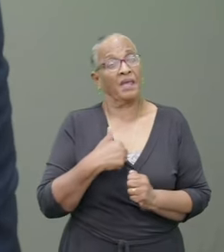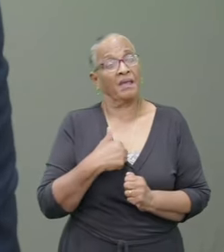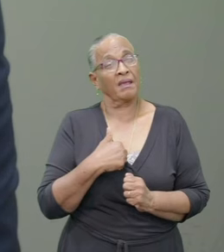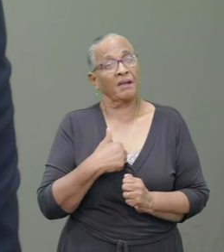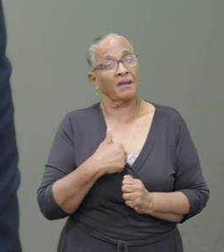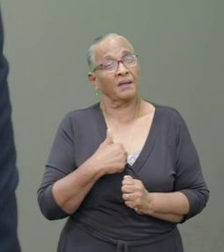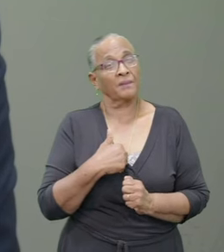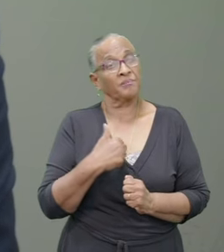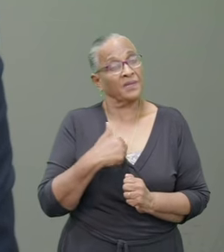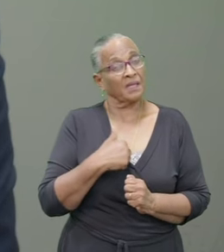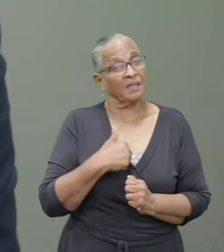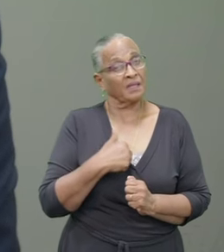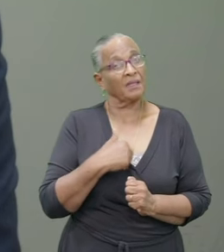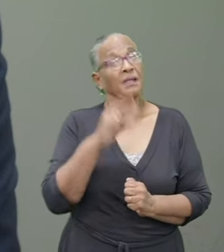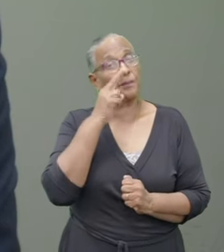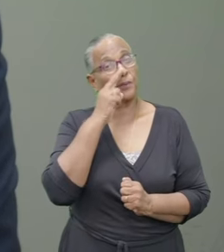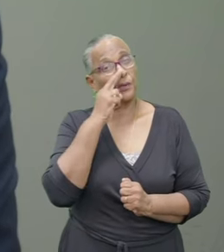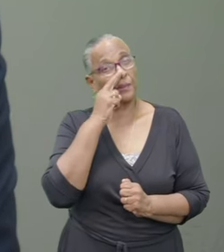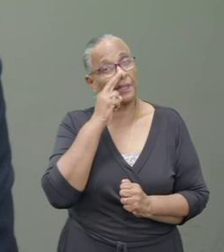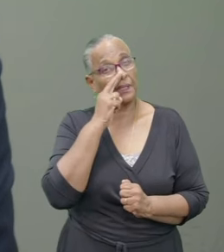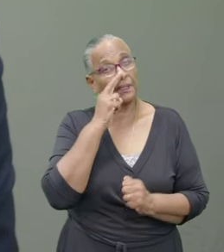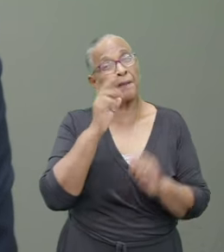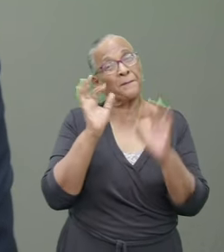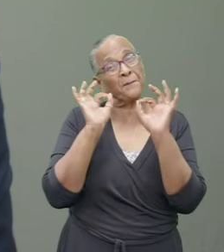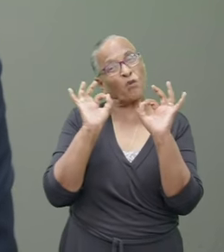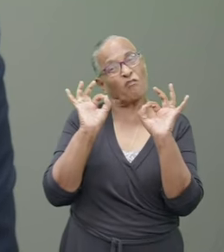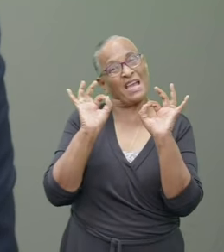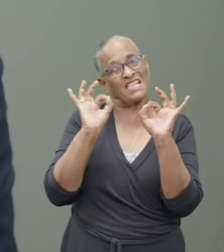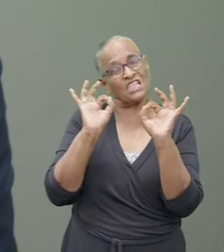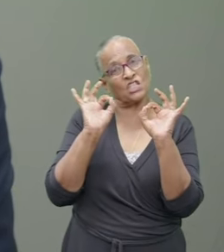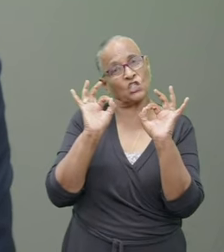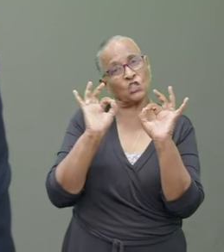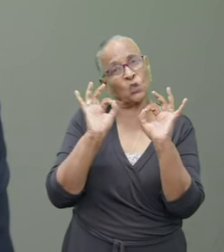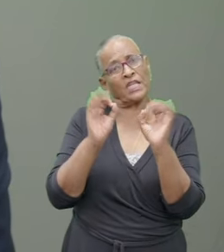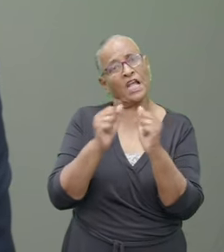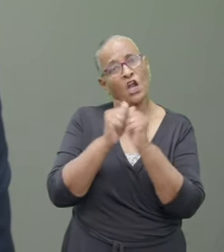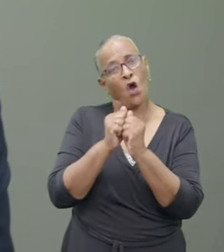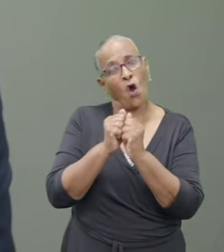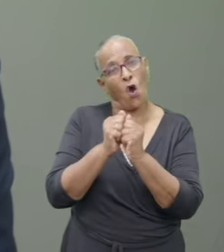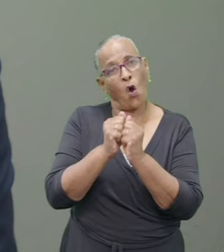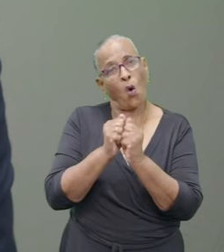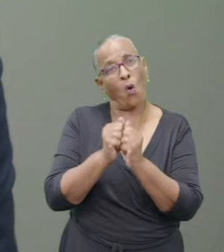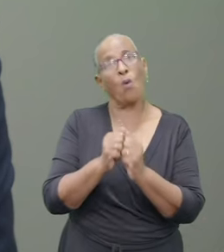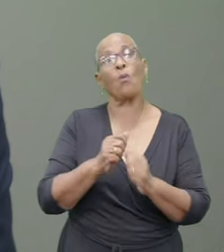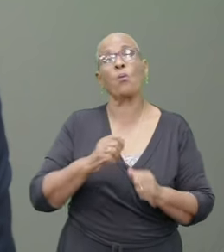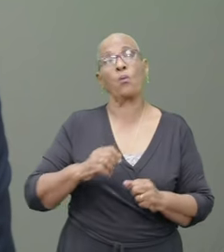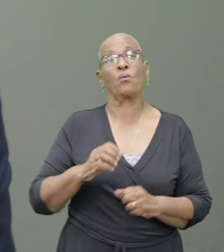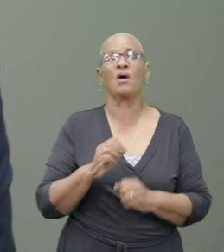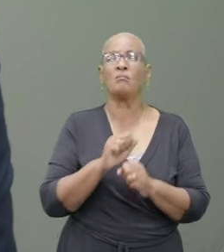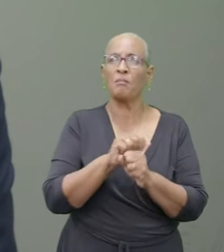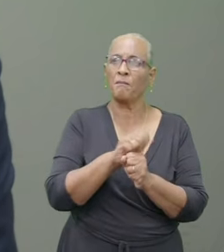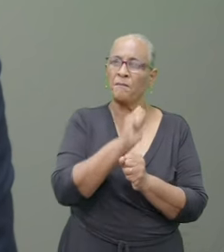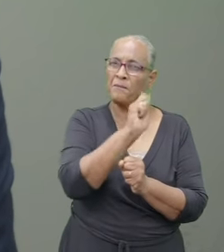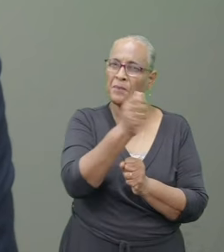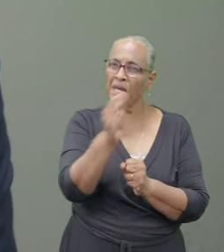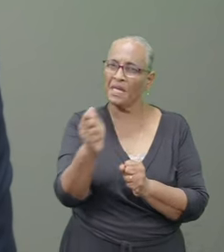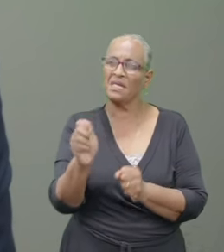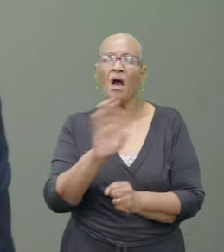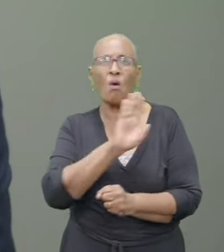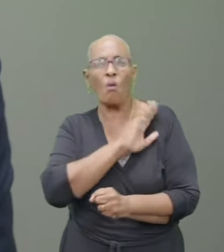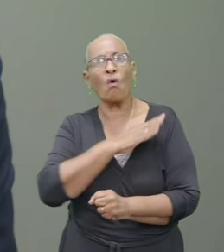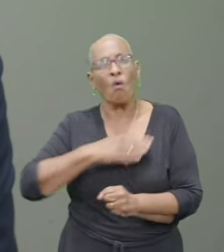we gaan het proberen zo professioneel mogelijk te houden. Ik zal ook een beroep doen op de media om rekening te houden met de gevoeligheid van deze